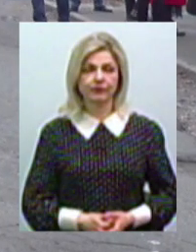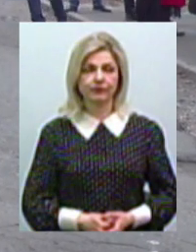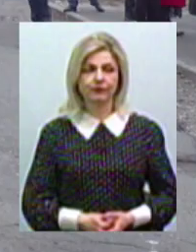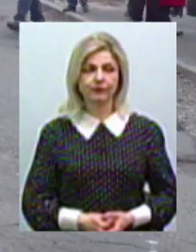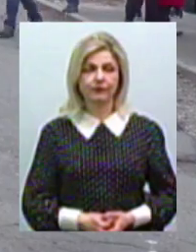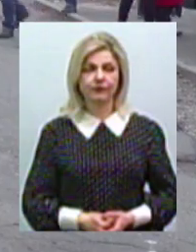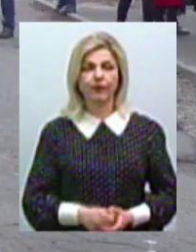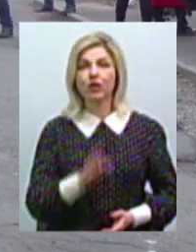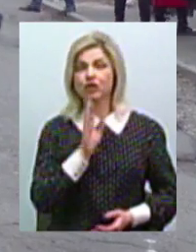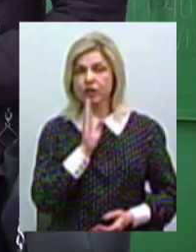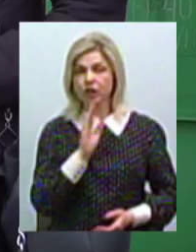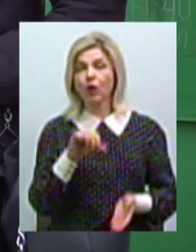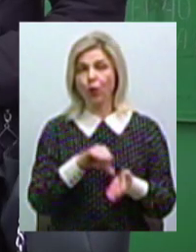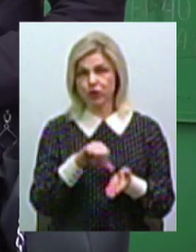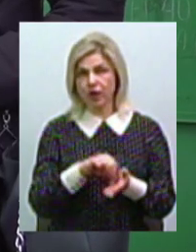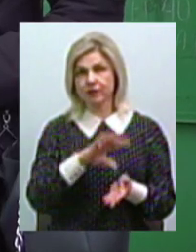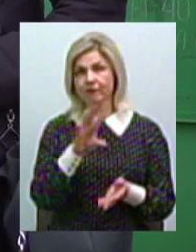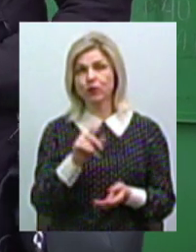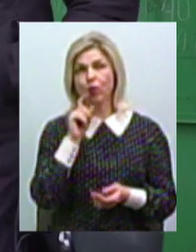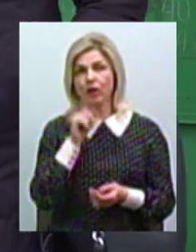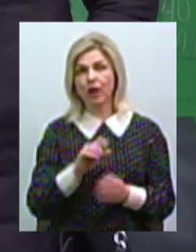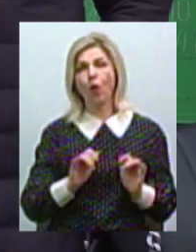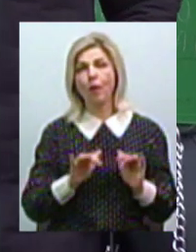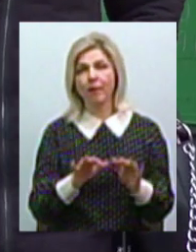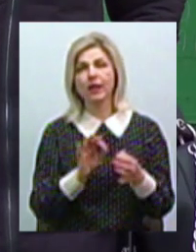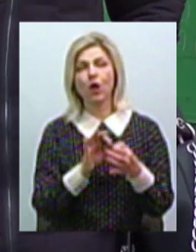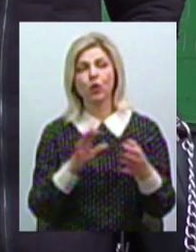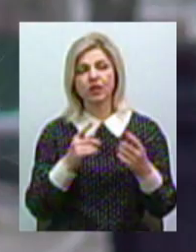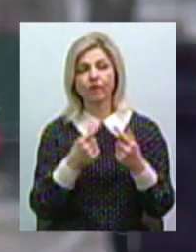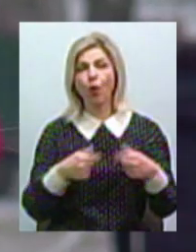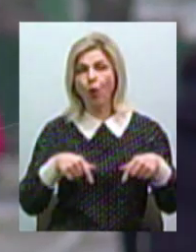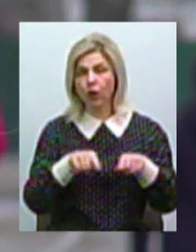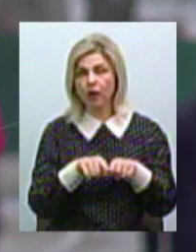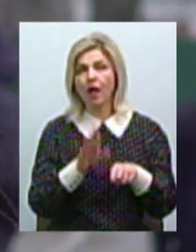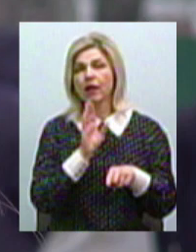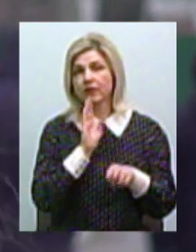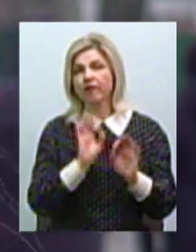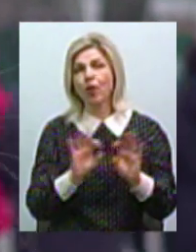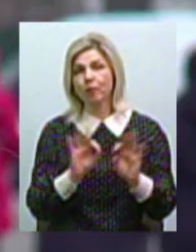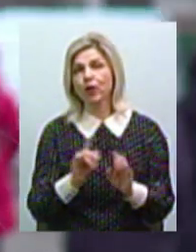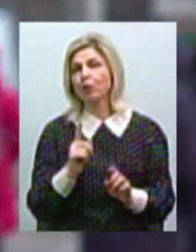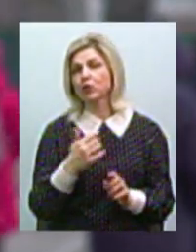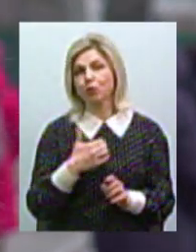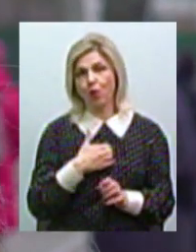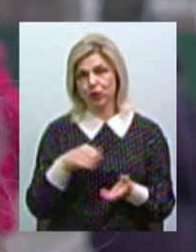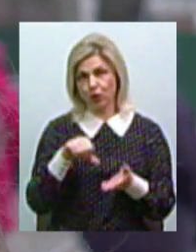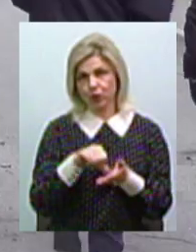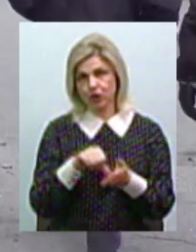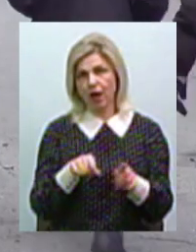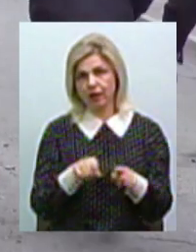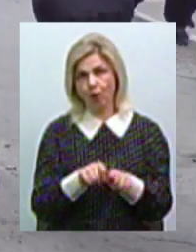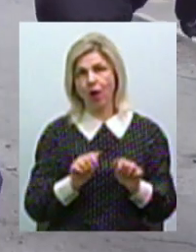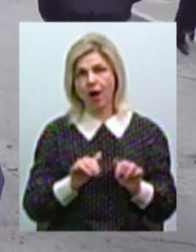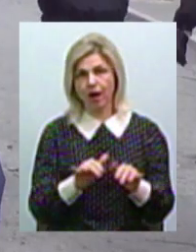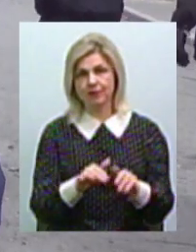Івана, хвали Бога, учасниця всеукраїнської кампанії «Розірви коло». Дівчина пояснює, чому вирішила взяти участь в акції проти домашнього насильства.